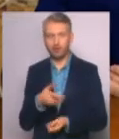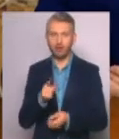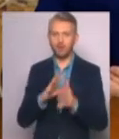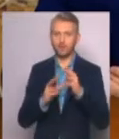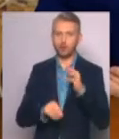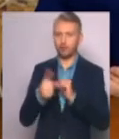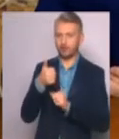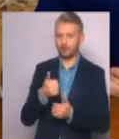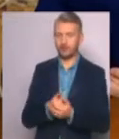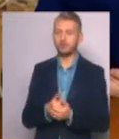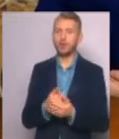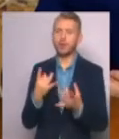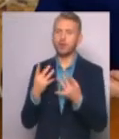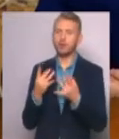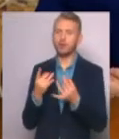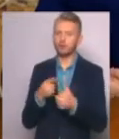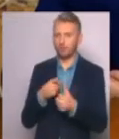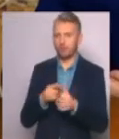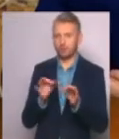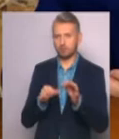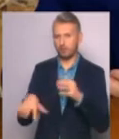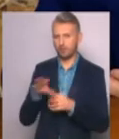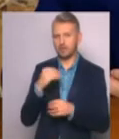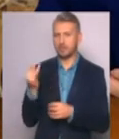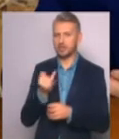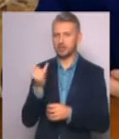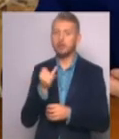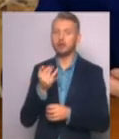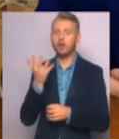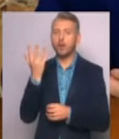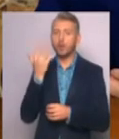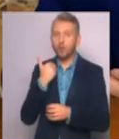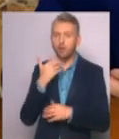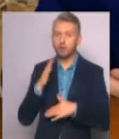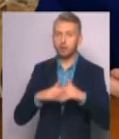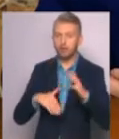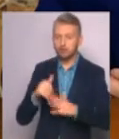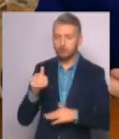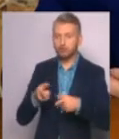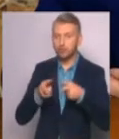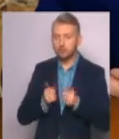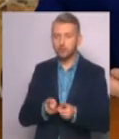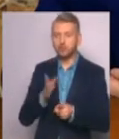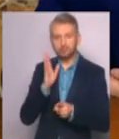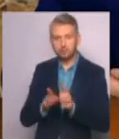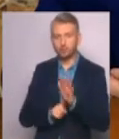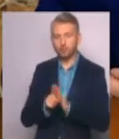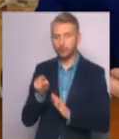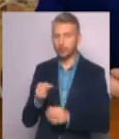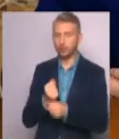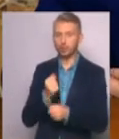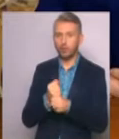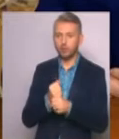Виноградар. Розкажіть, по-перше, звичайно, всіх цікавить, коли ж практично, дійсно, розпочнуться ось ці роботи?